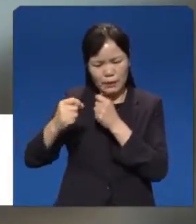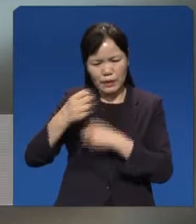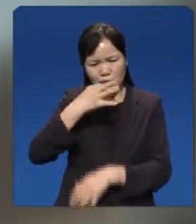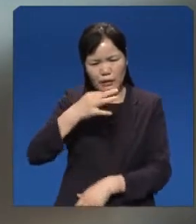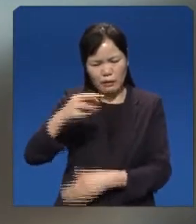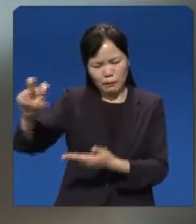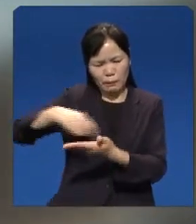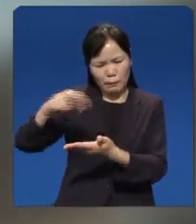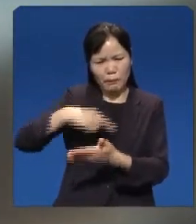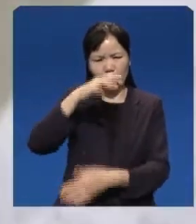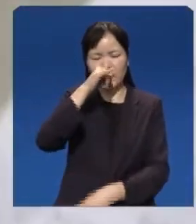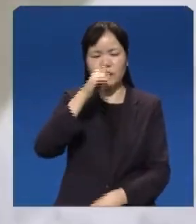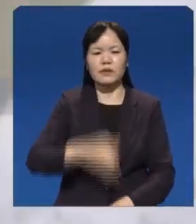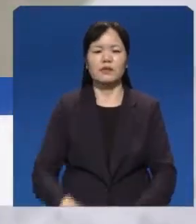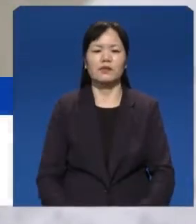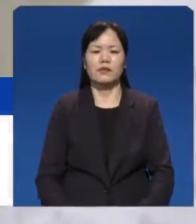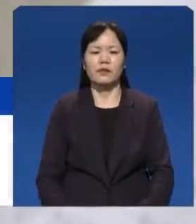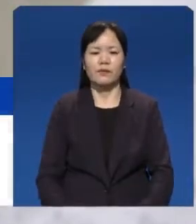뿌려줍니다